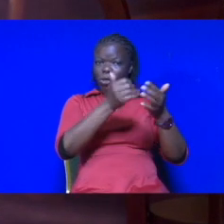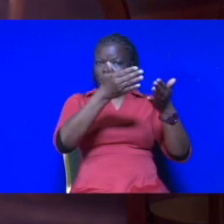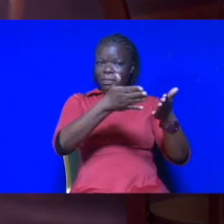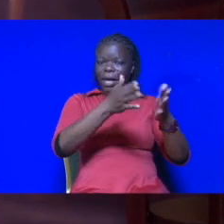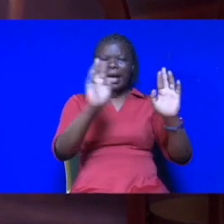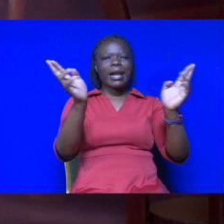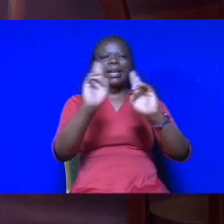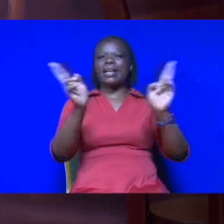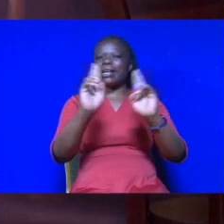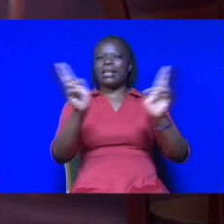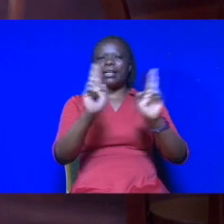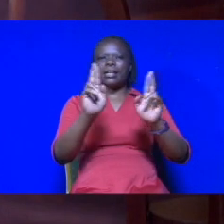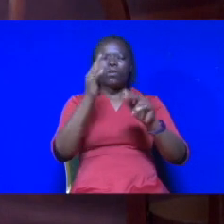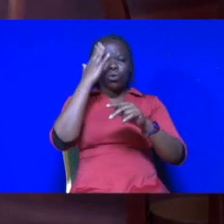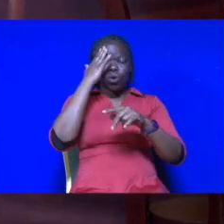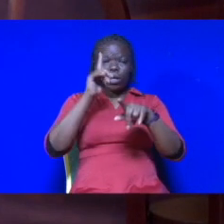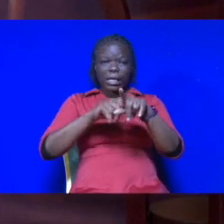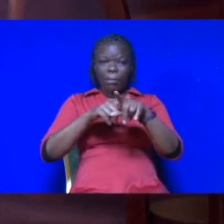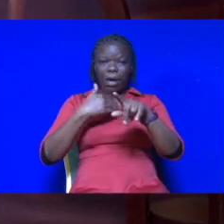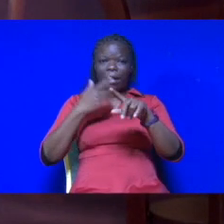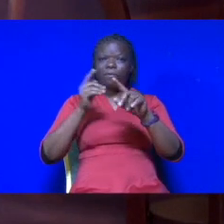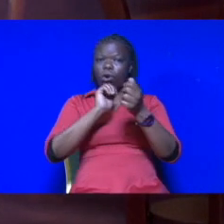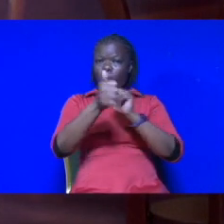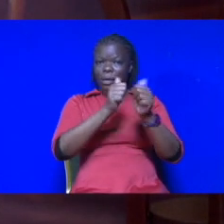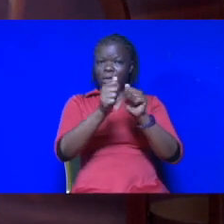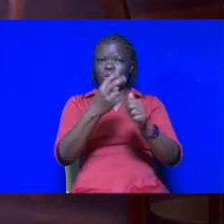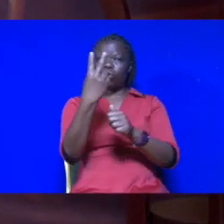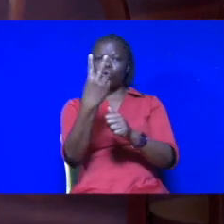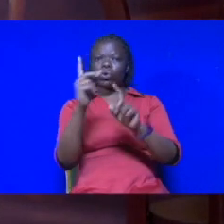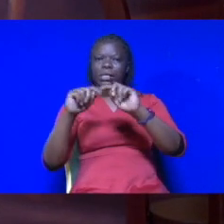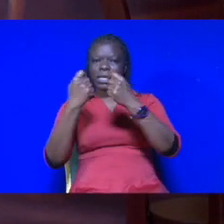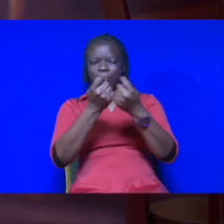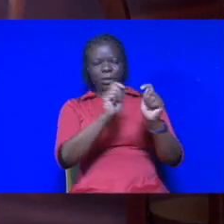mtu anajua siku ya competition kuna timu mbili. Haya.